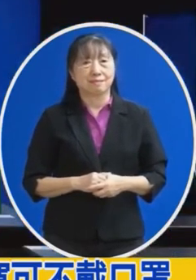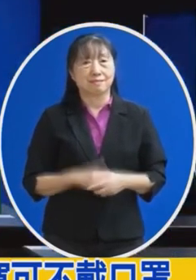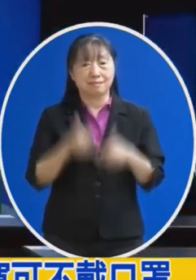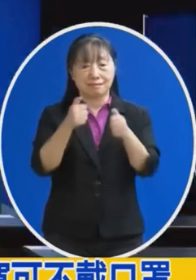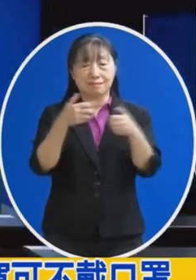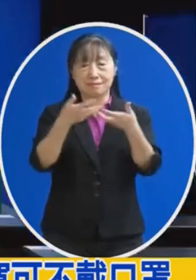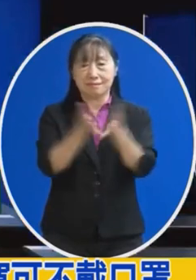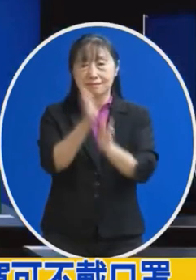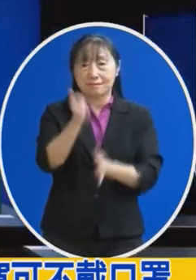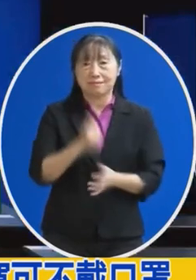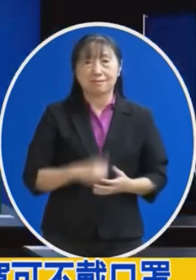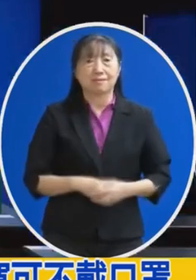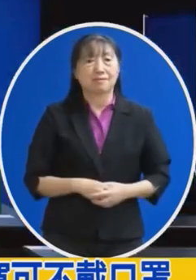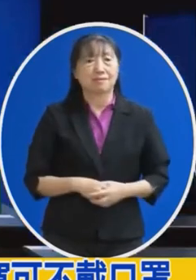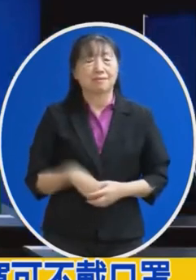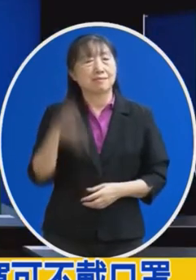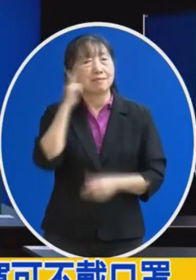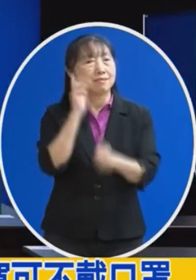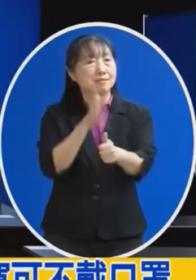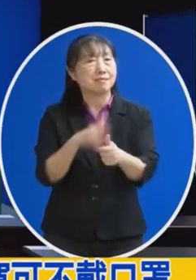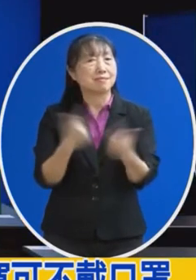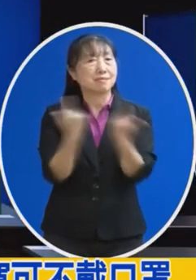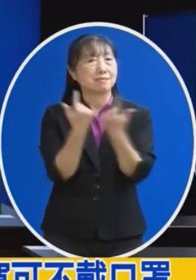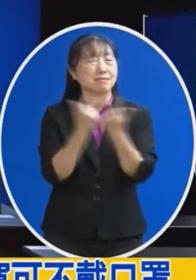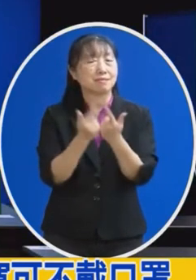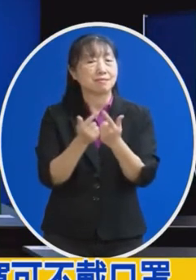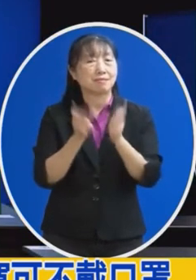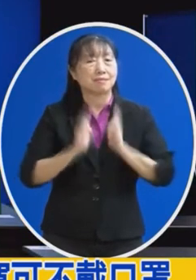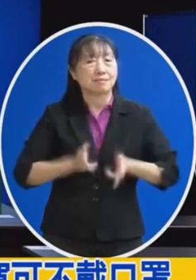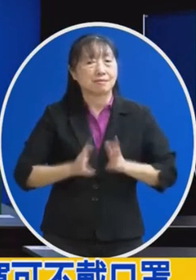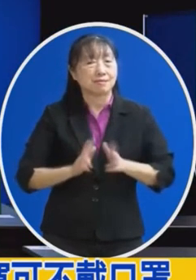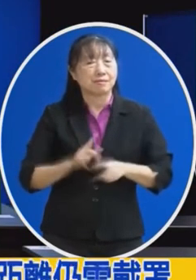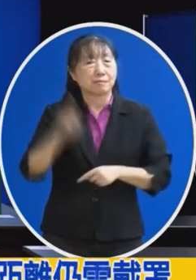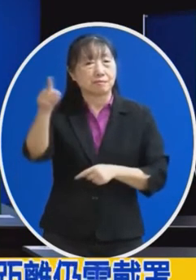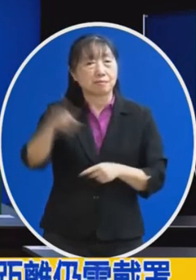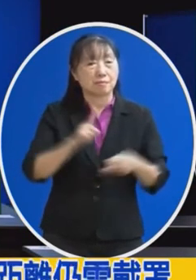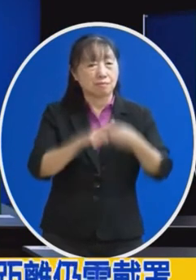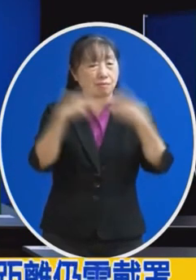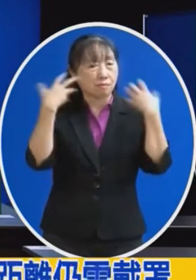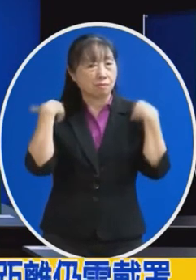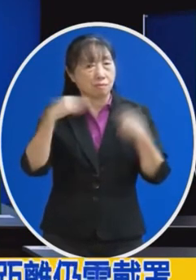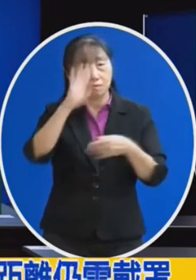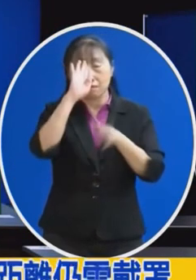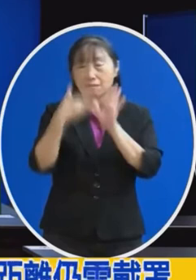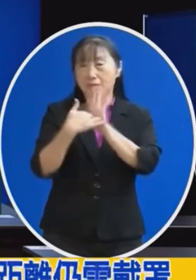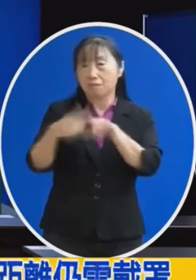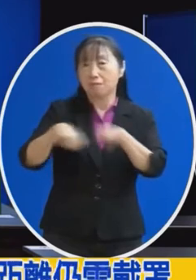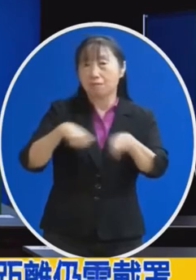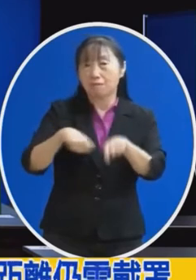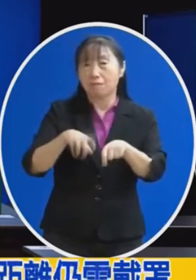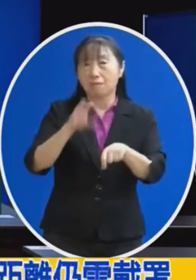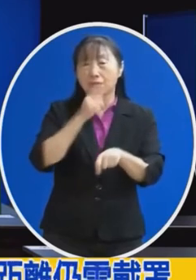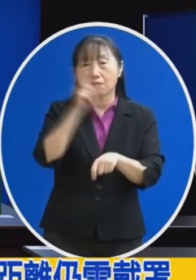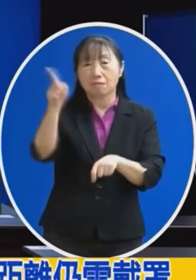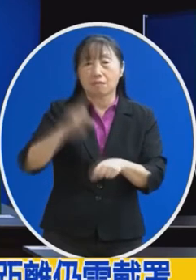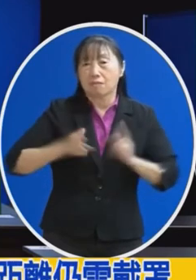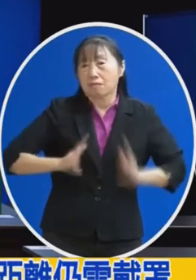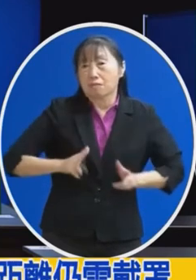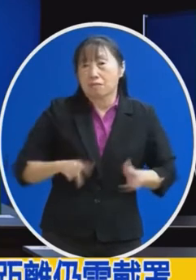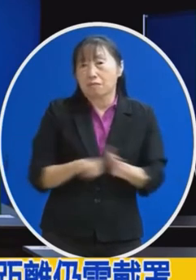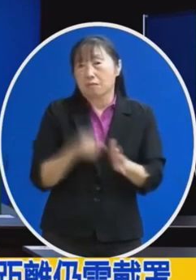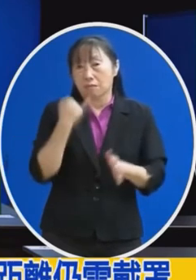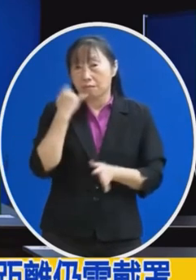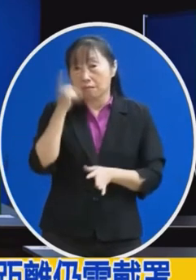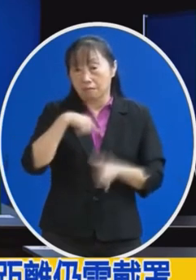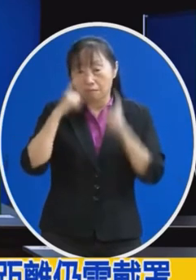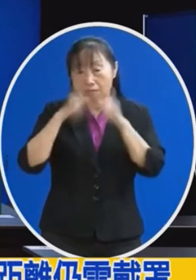谢谢部长。想要请教一下这个台北马拉松啊，他们主办单位的防疫指引有没有提到说这些参赛者们在比赛的时候是不是可以